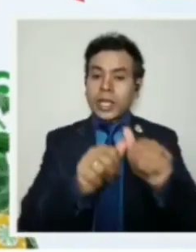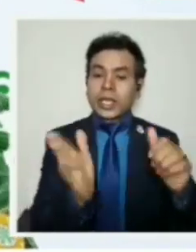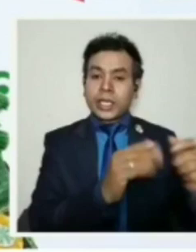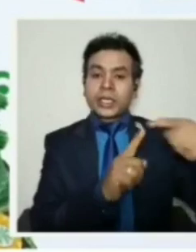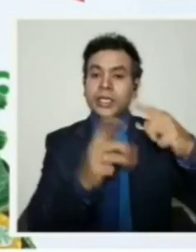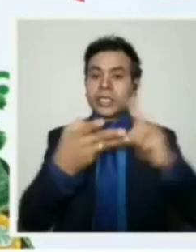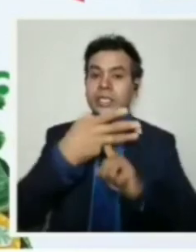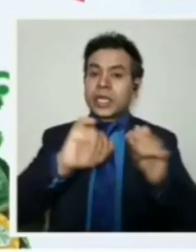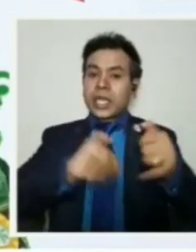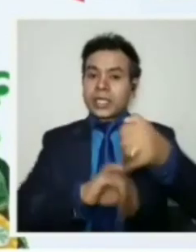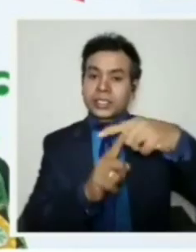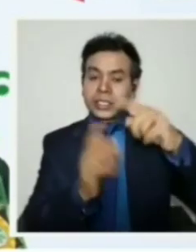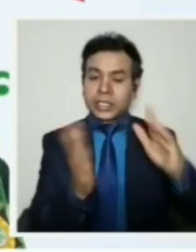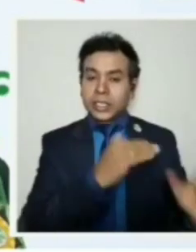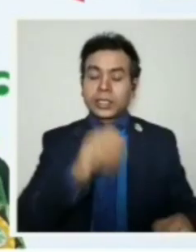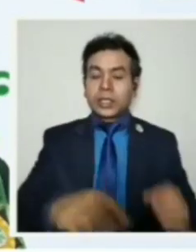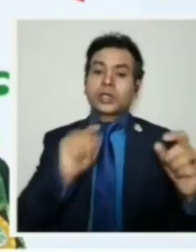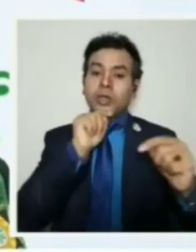coronatest.brac.net।